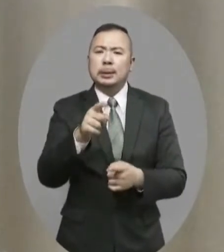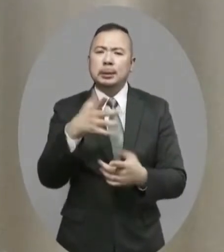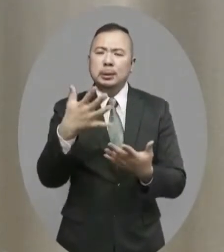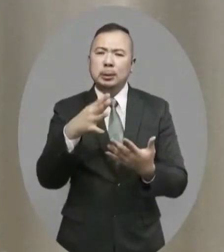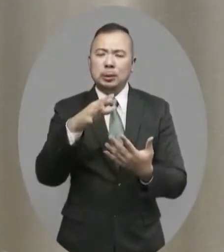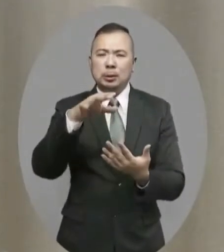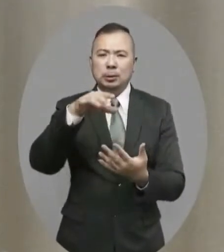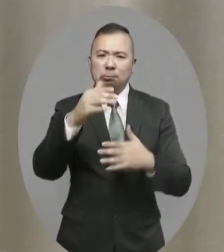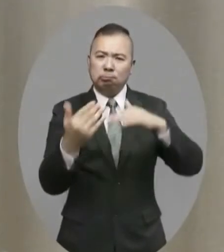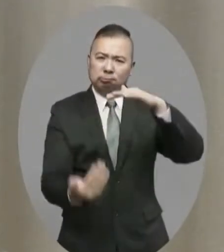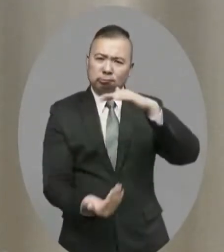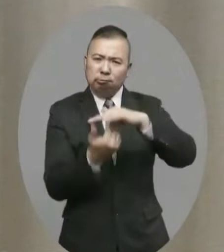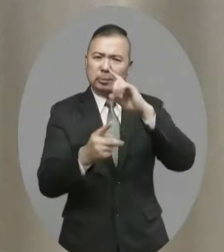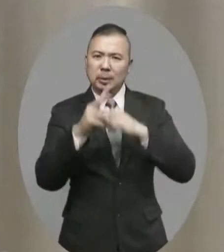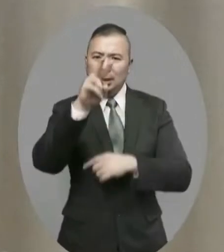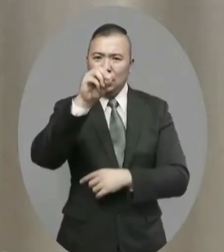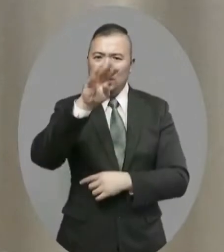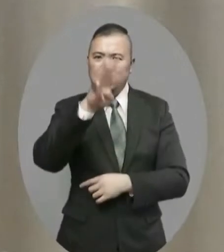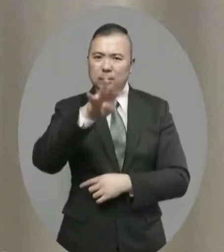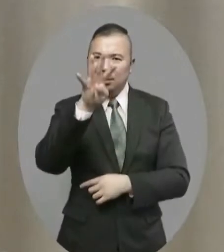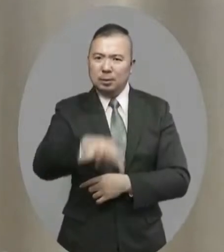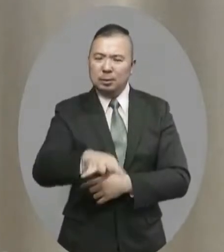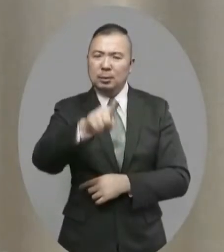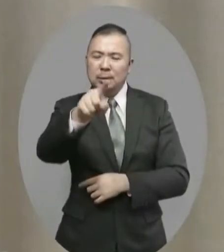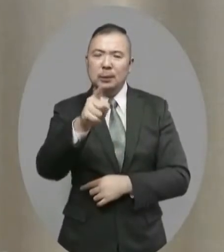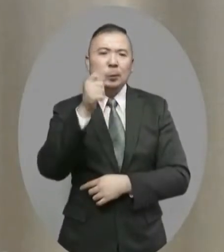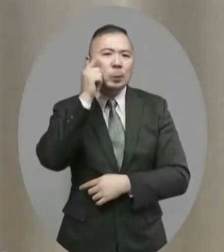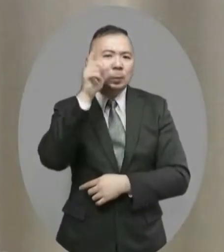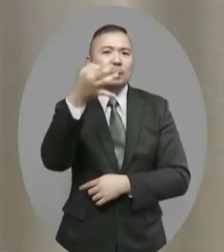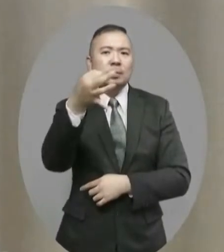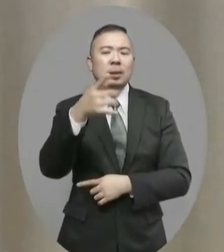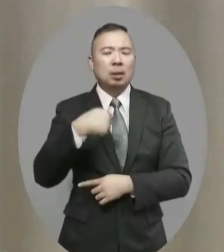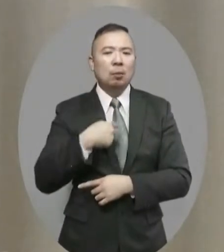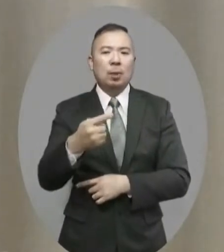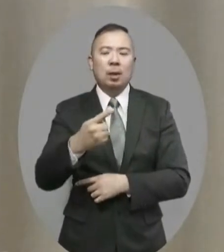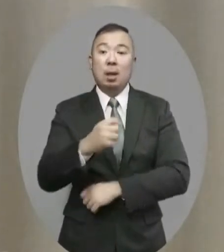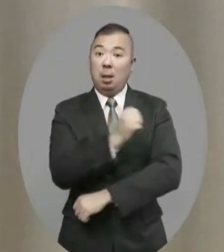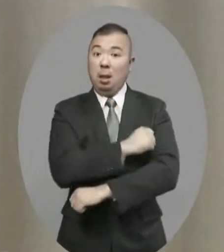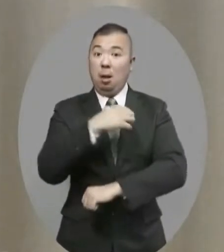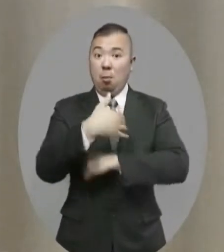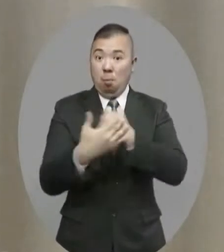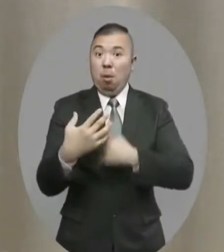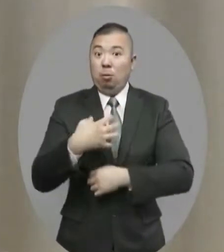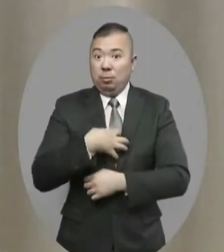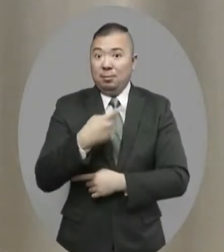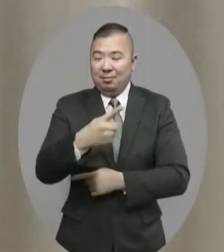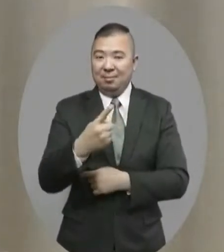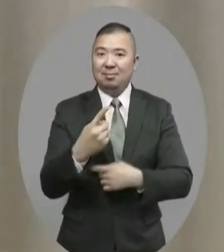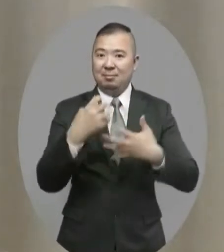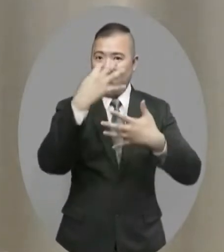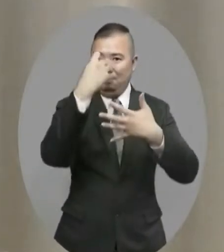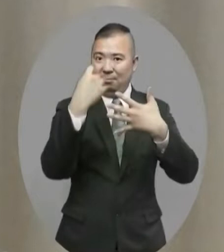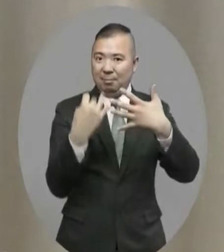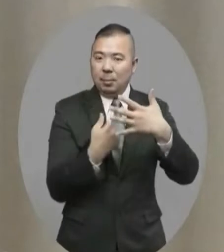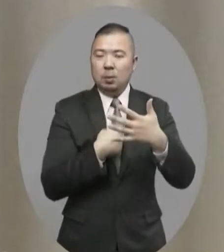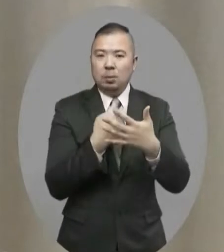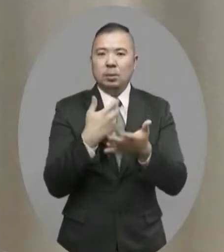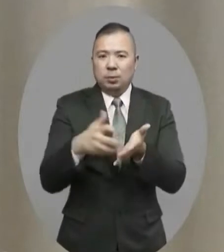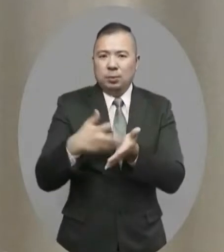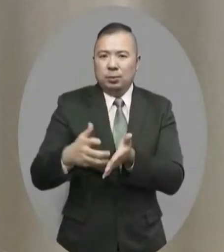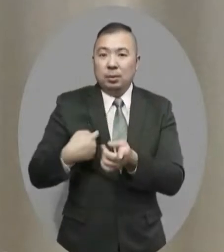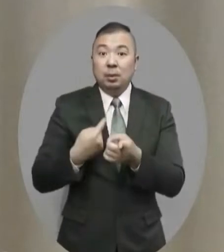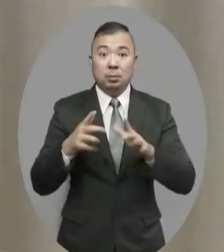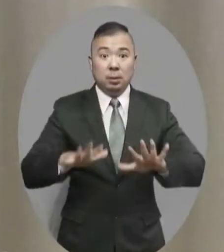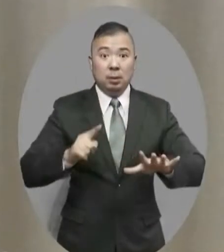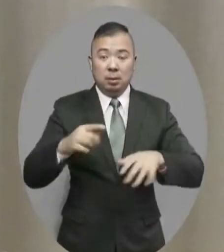24000？那我跟各位报告，我们大概有从我们劳保的资料做一个统计，目前投